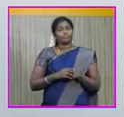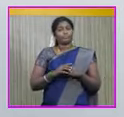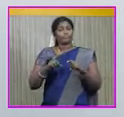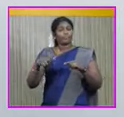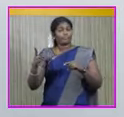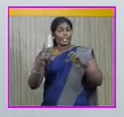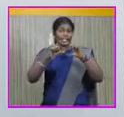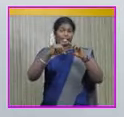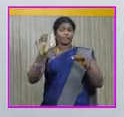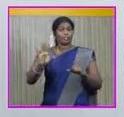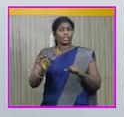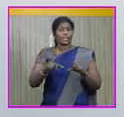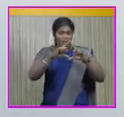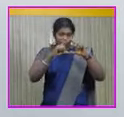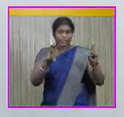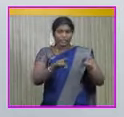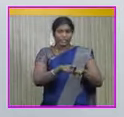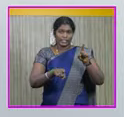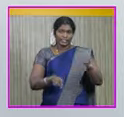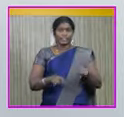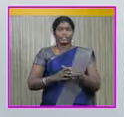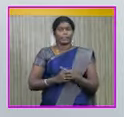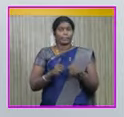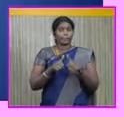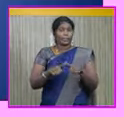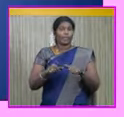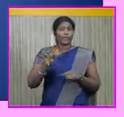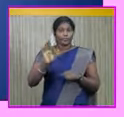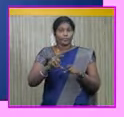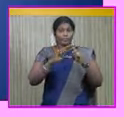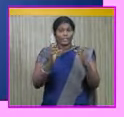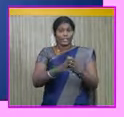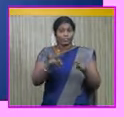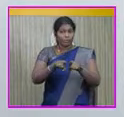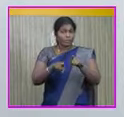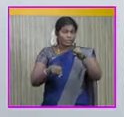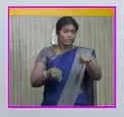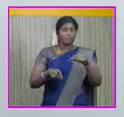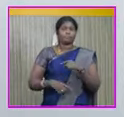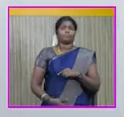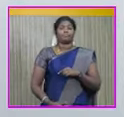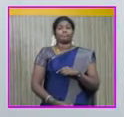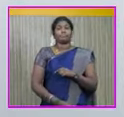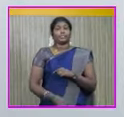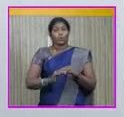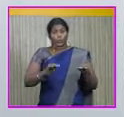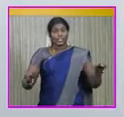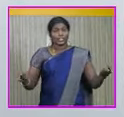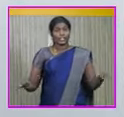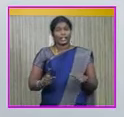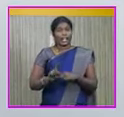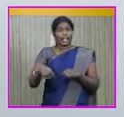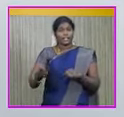வடிவொத்த முக்கோணங்களை. இதுக்கான ஆன்சர் வடிவொத்த அப்படின்ற ஆன்சர் நமக்கு கிடைக்கும். குழந்தைகளே,